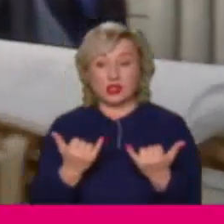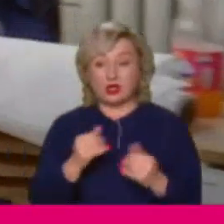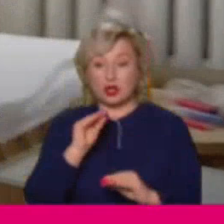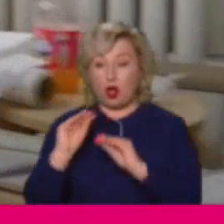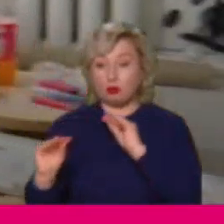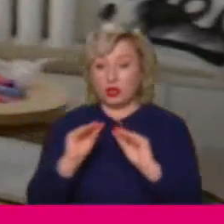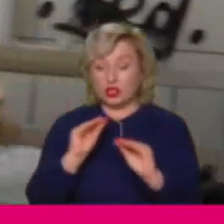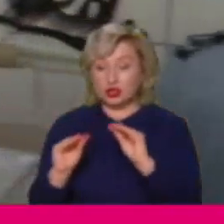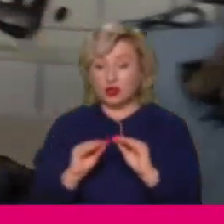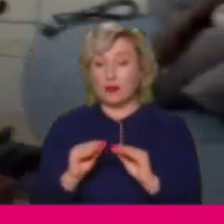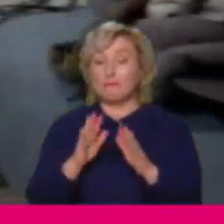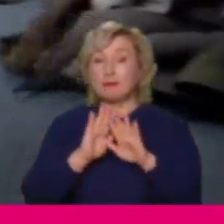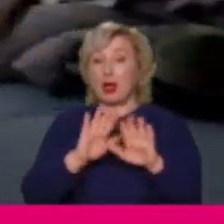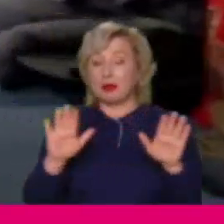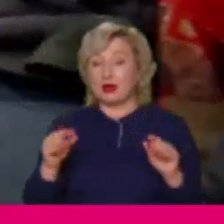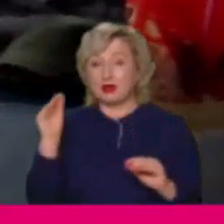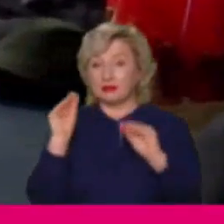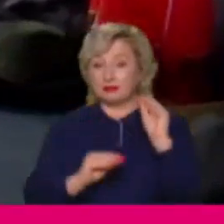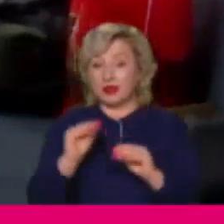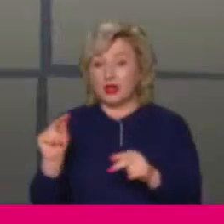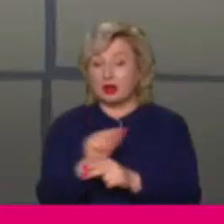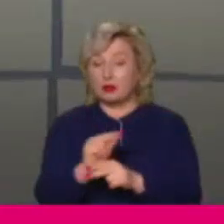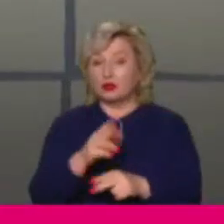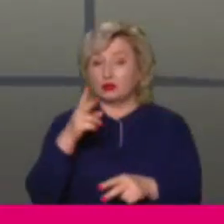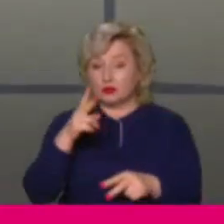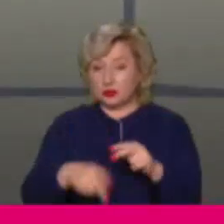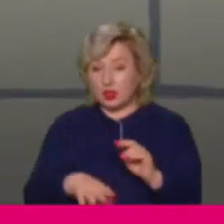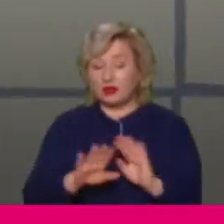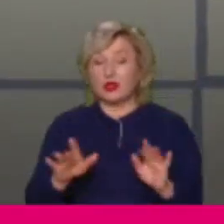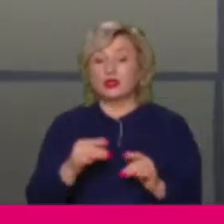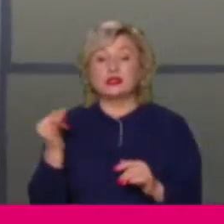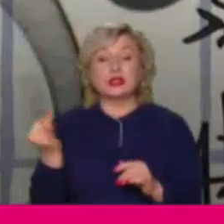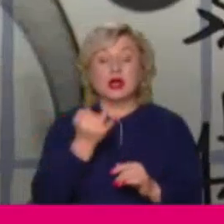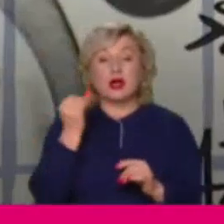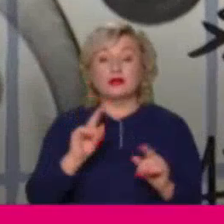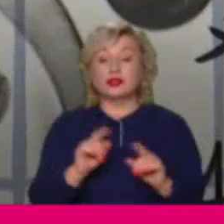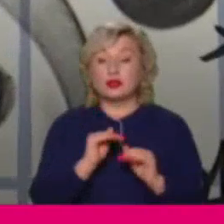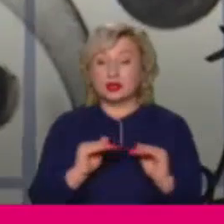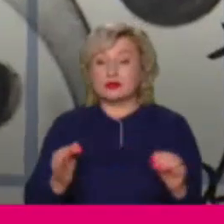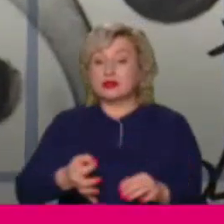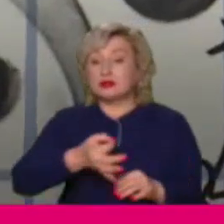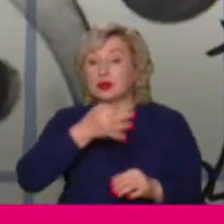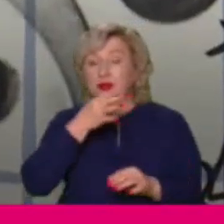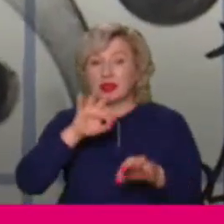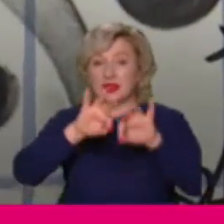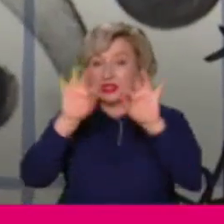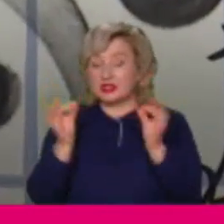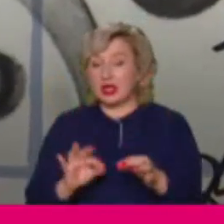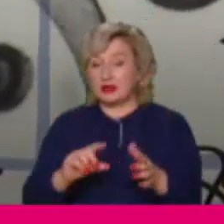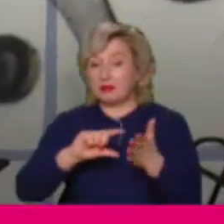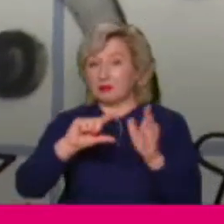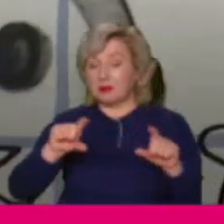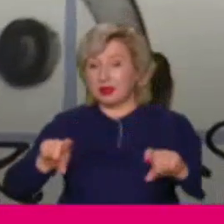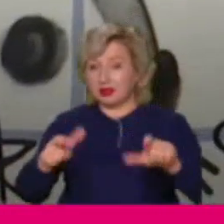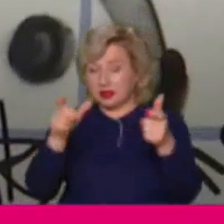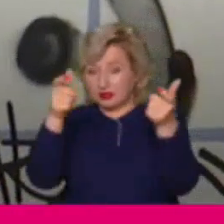облаштовують, збирають меблі. Ремонт вже проведений і дуже цікаво, що дітям сподобався дизайн з плиткою, а в